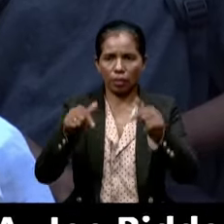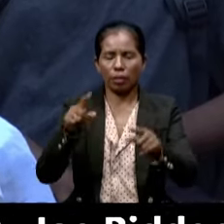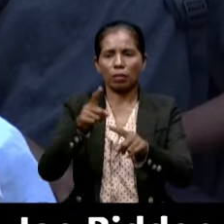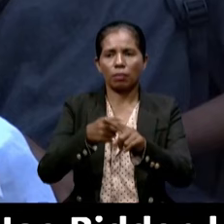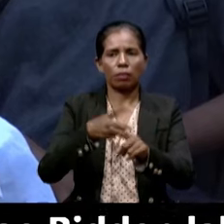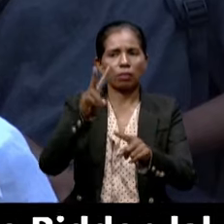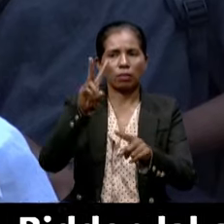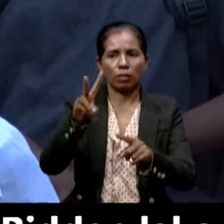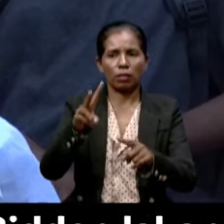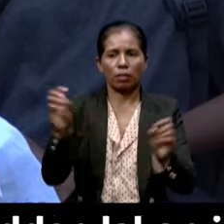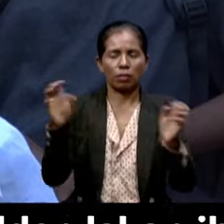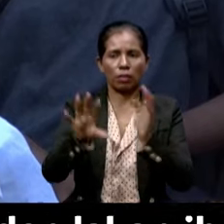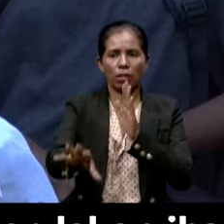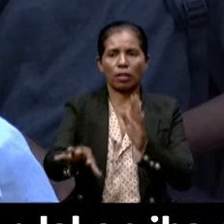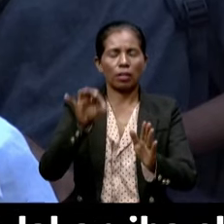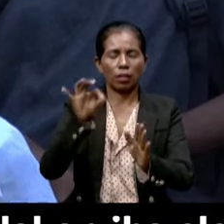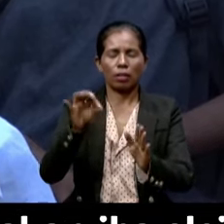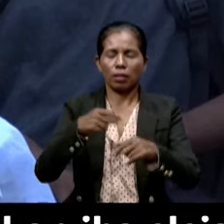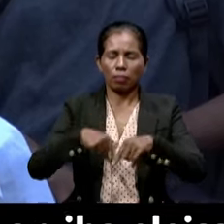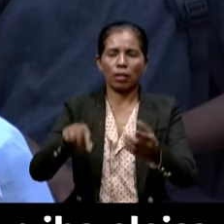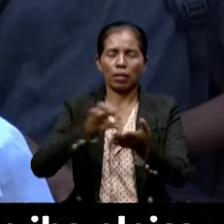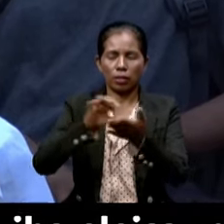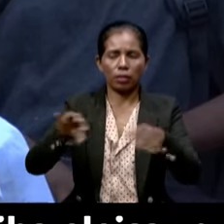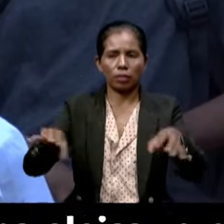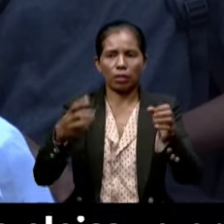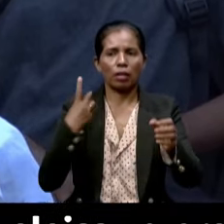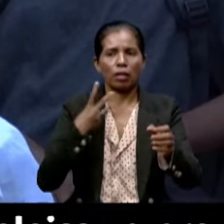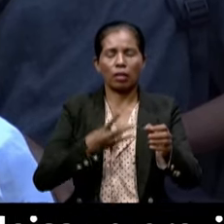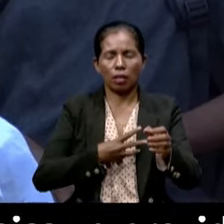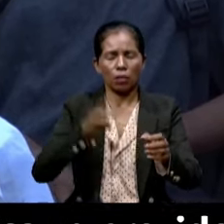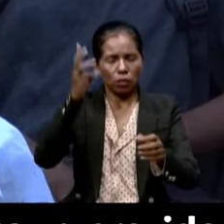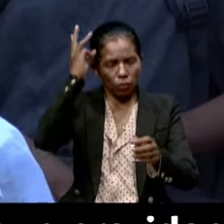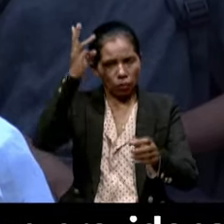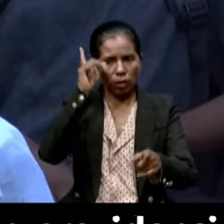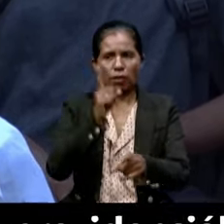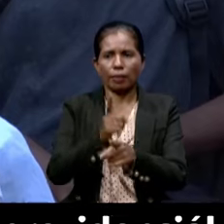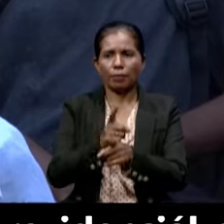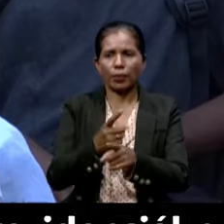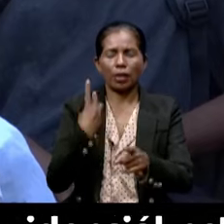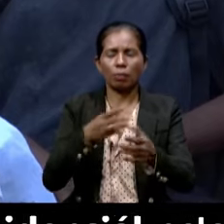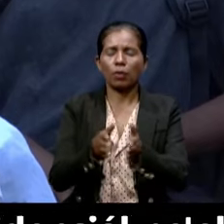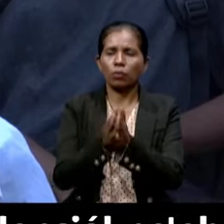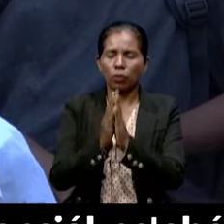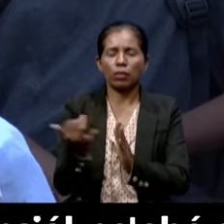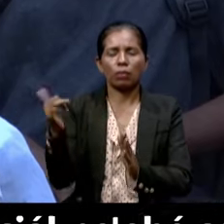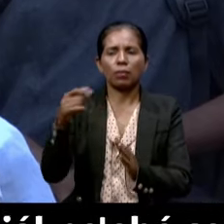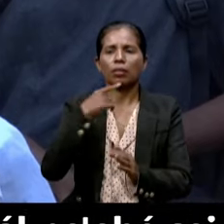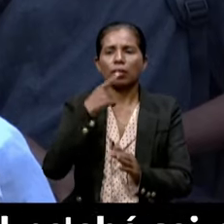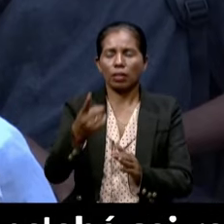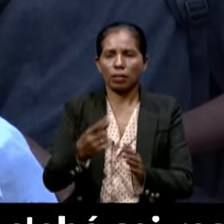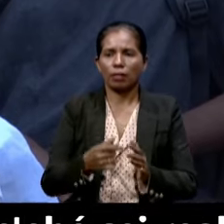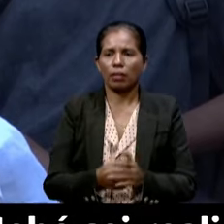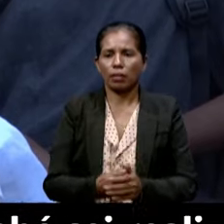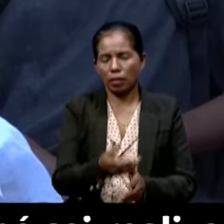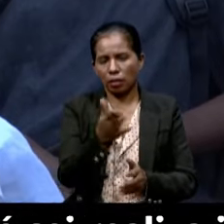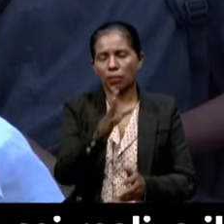dua ne nunca ida data tu hetang kontratu. La iha. Ko ida ne maka mi confusau. Maybe vai hira ami bahusu ene basi rahatan di sana.